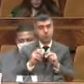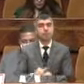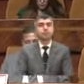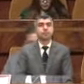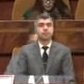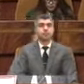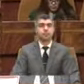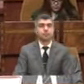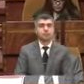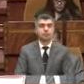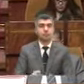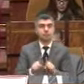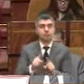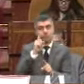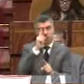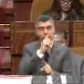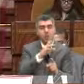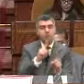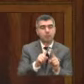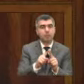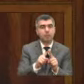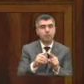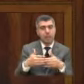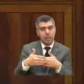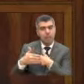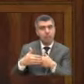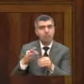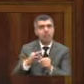اننا في الايام المقبله نجيو بنتائج.